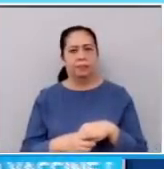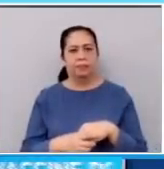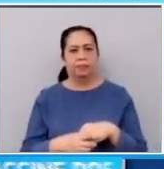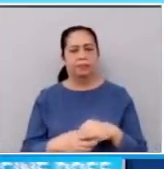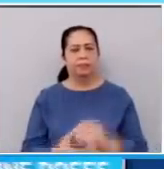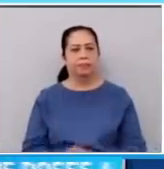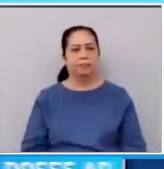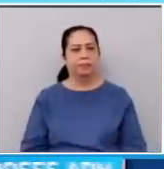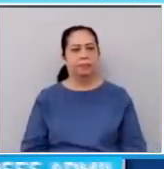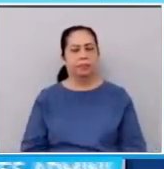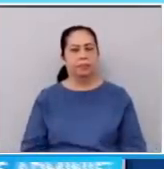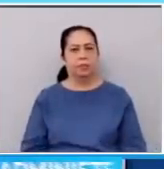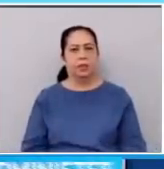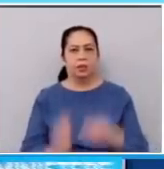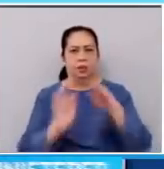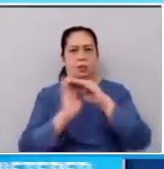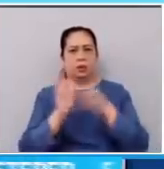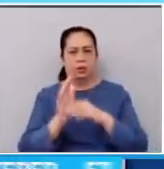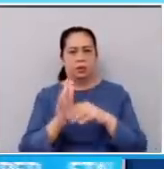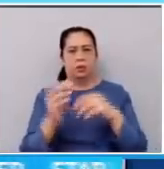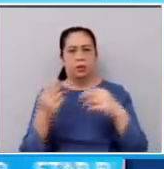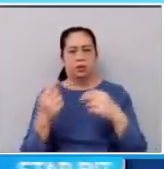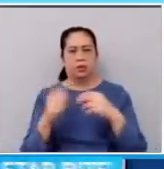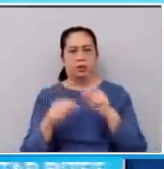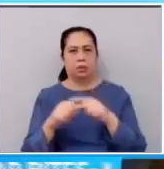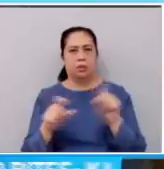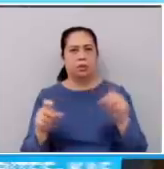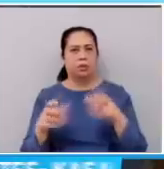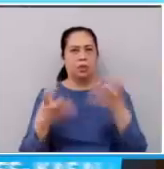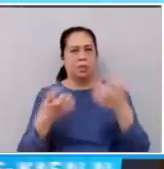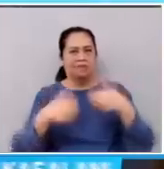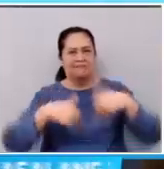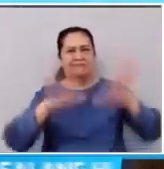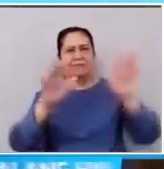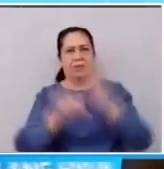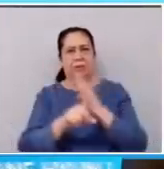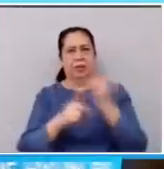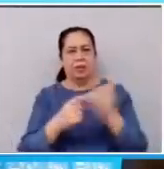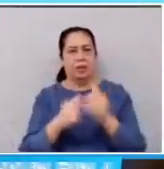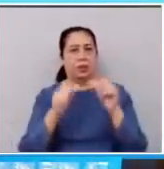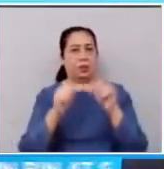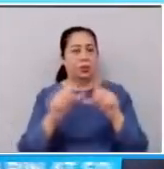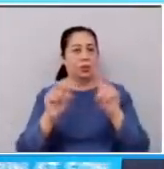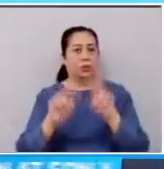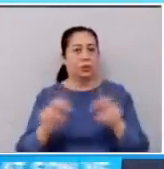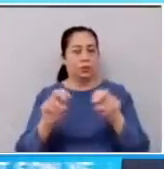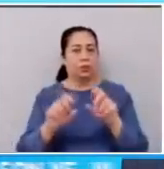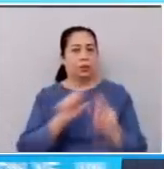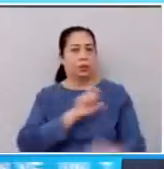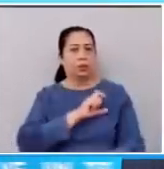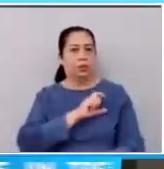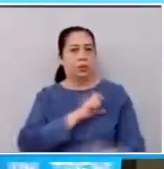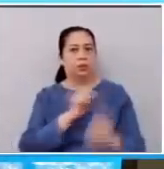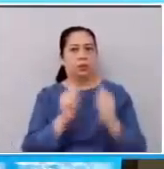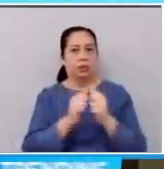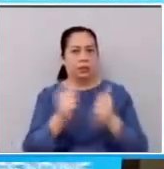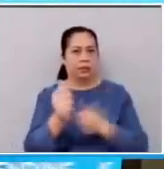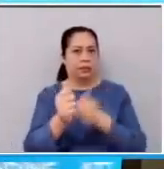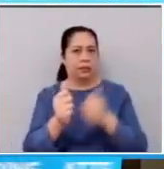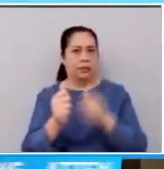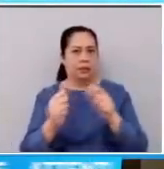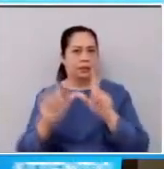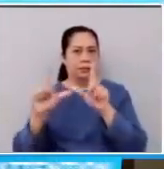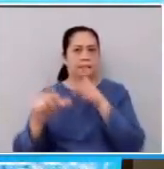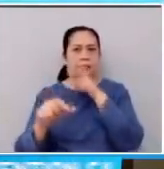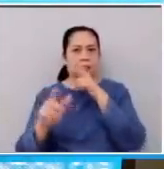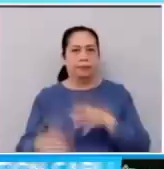kasama sa watchlist po ng barangay. Isinusuka na po ng barangay yan. Patuloy ang investigasyon ng pulisya pati pagtugis sa suspect.